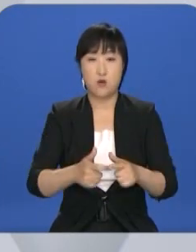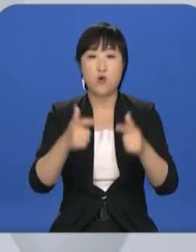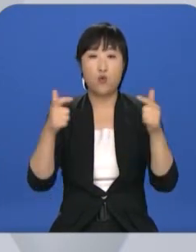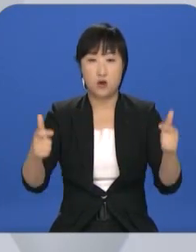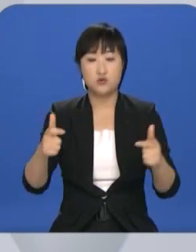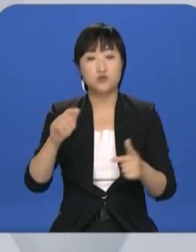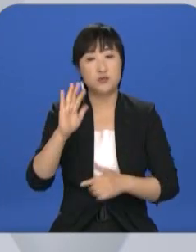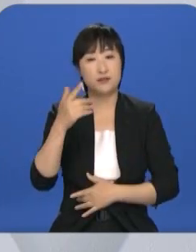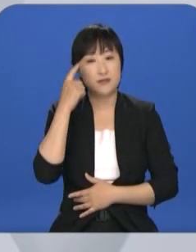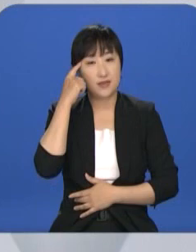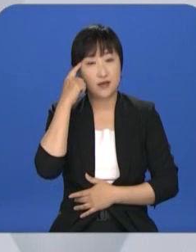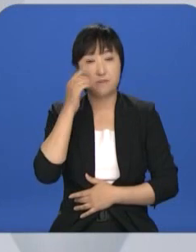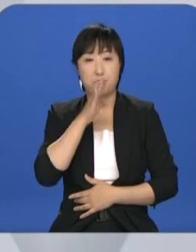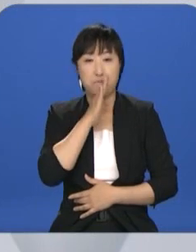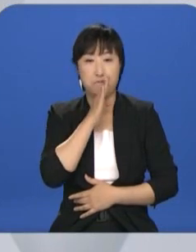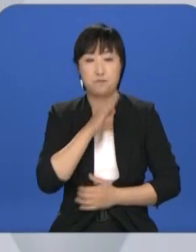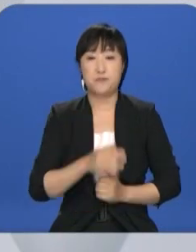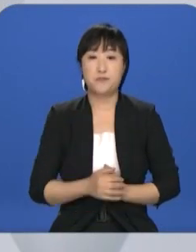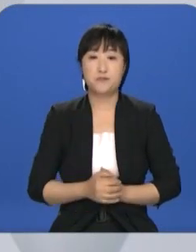확보해야 된다고 그런 생각을 하고 있습니다.